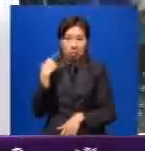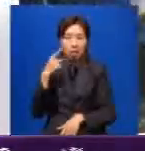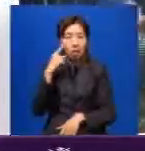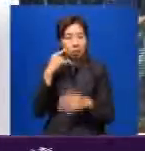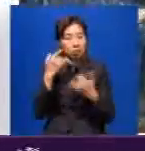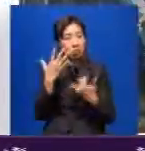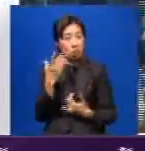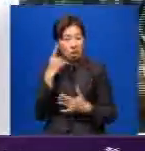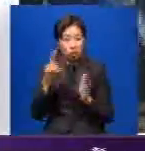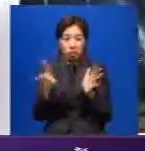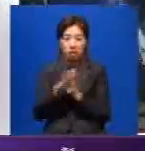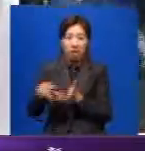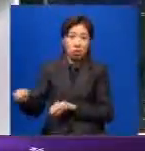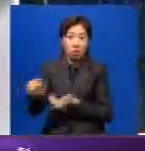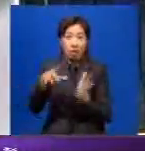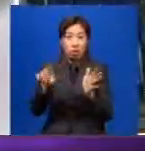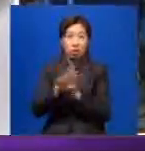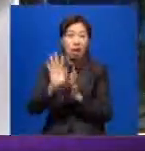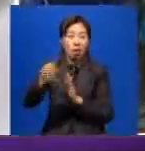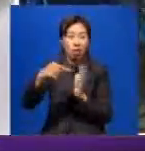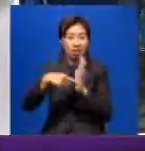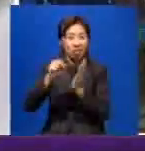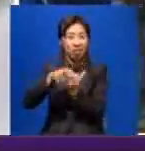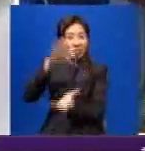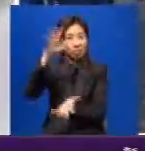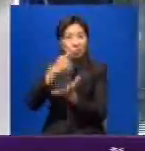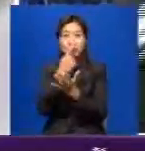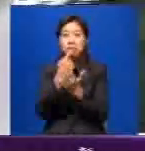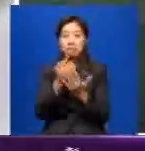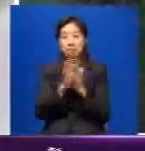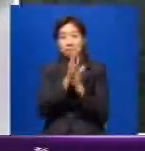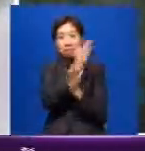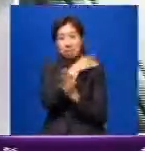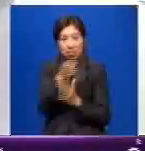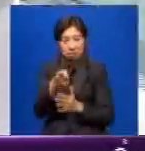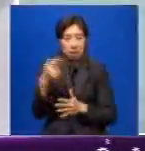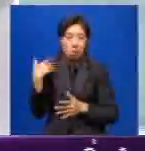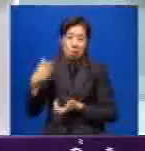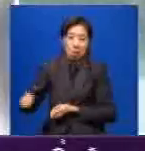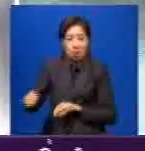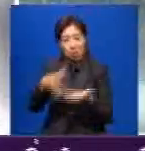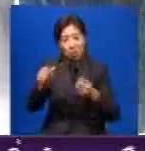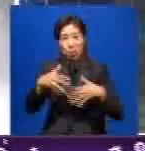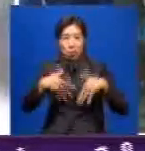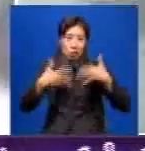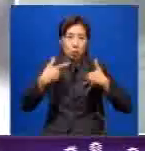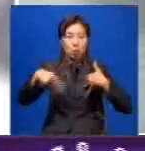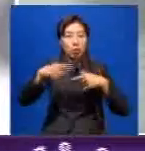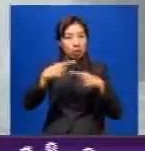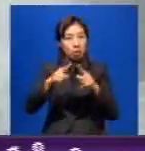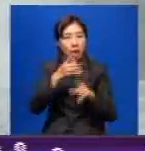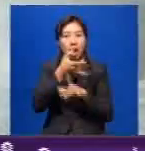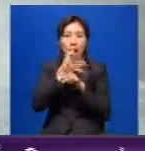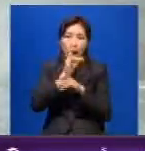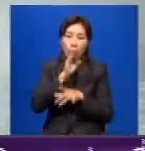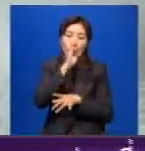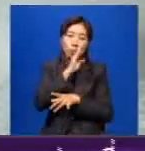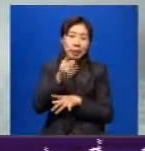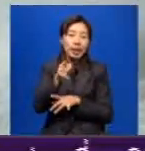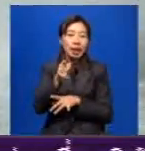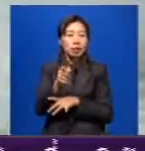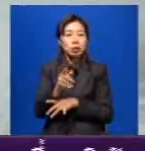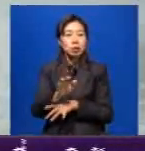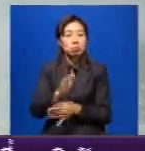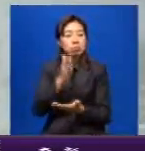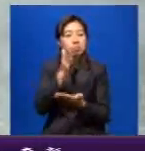คักมากเลยทีเดียวค่ะโดยทางเทศบาลเมืองพระบาแดงก็รณรงค์นักท่องเที่ยวเล่นน้ำสงกรานต์โดยไม่ดื่มแอลกอฮอล์ด้วยค่ะประเพณีสงกรานต์